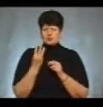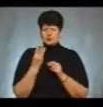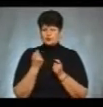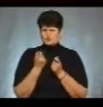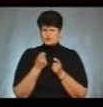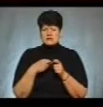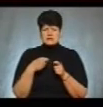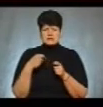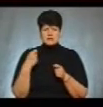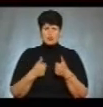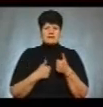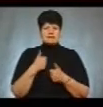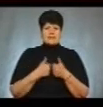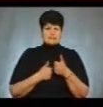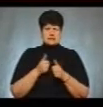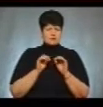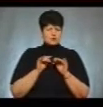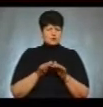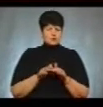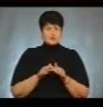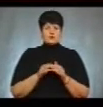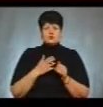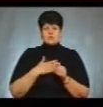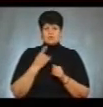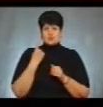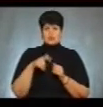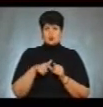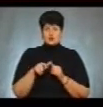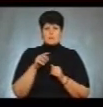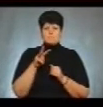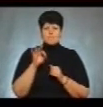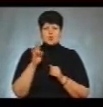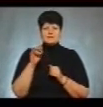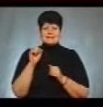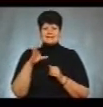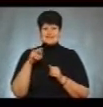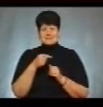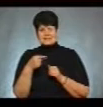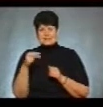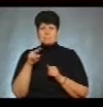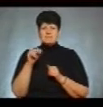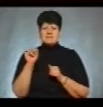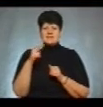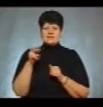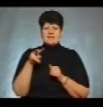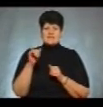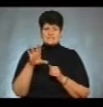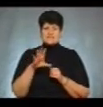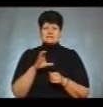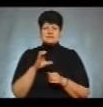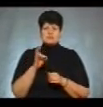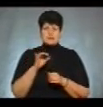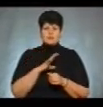затягнулися тендерні процедури, і в нас одна дорога, це Монастирець-Підлісне, яка була тільки авансована і повністю